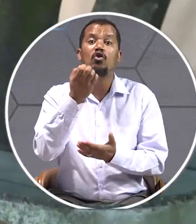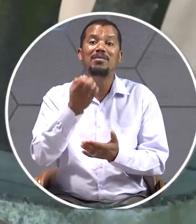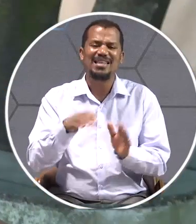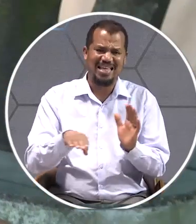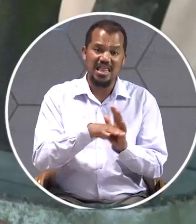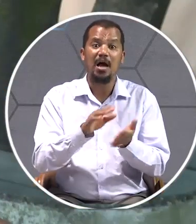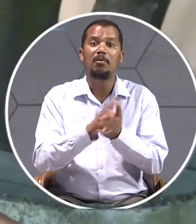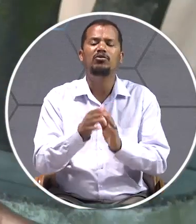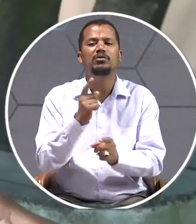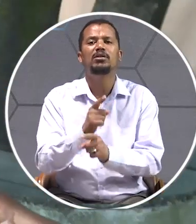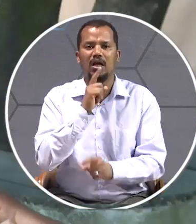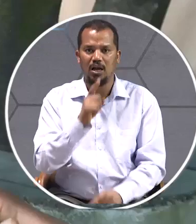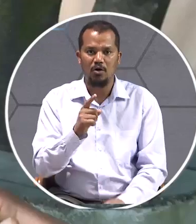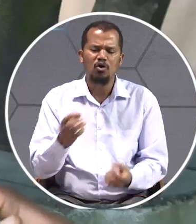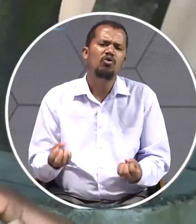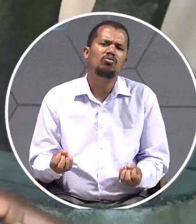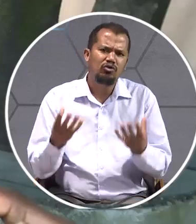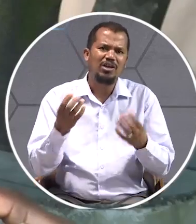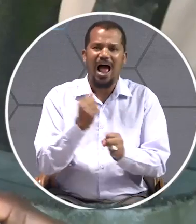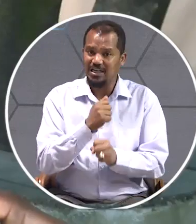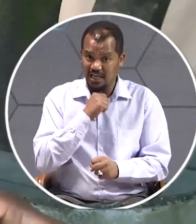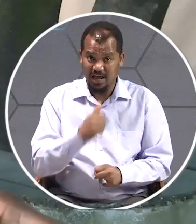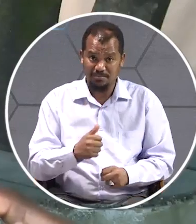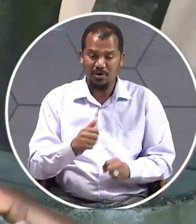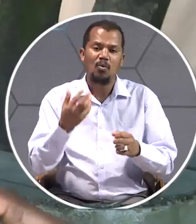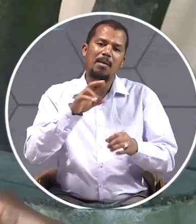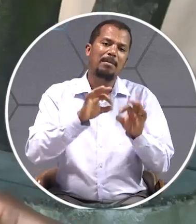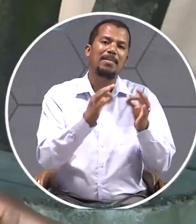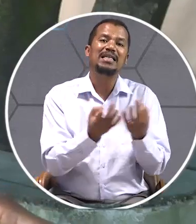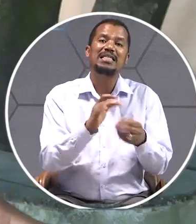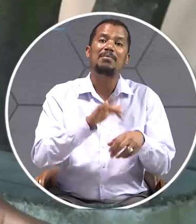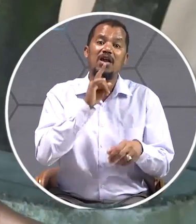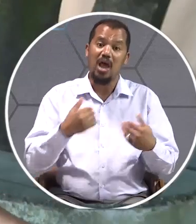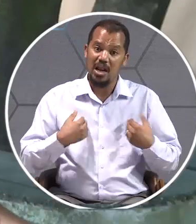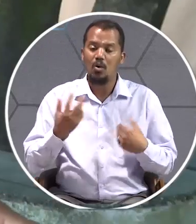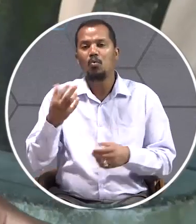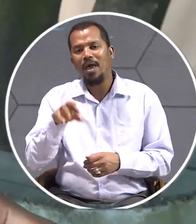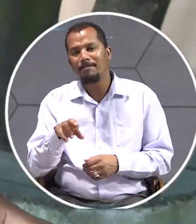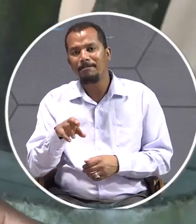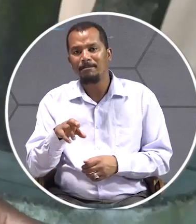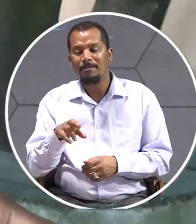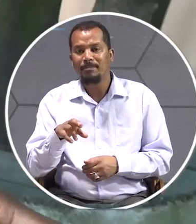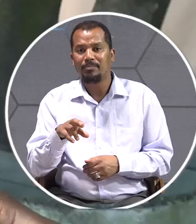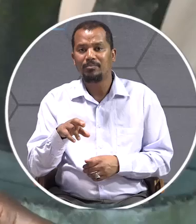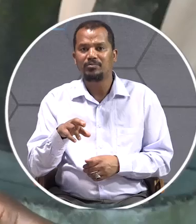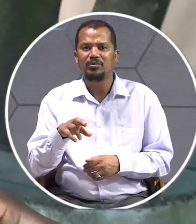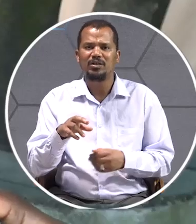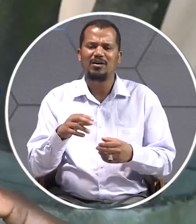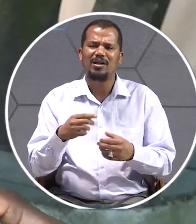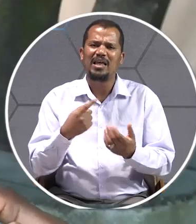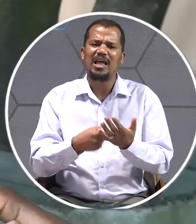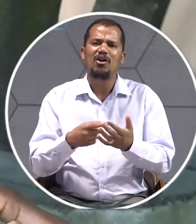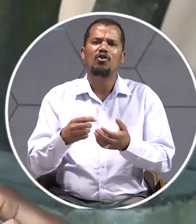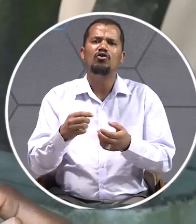የኢኮኖሚ ጥገኛ በመሆንሽ ልክ ነው። ብዙዎቻችን አንሰራም ወይ ቤተሰብ ላይ ነን ያለ ነው ወይም ደግሞ በቃ